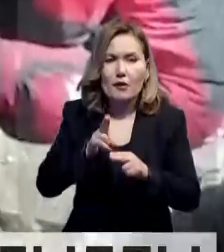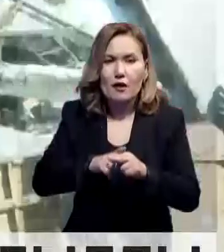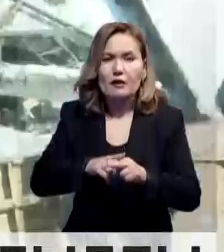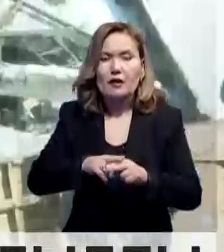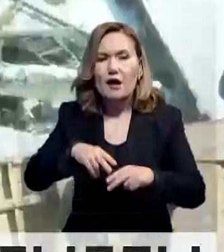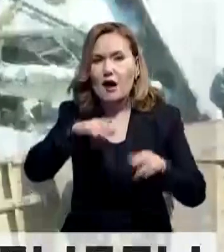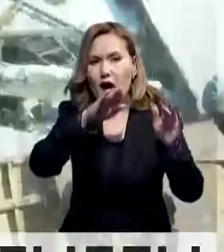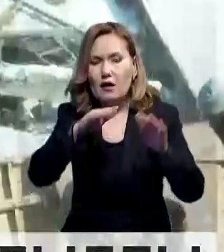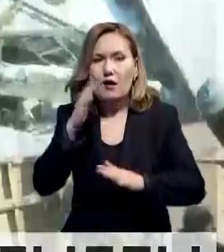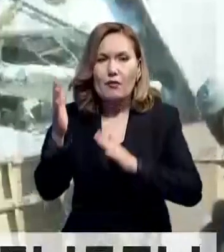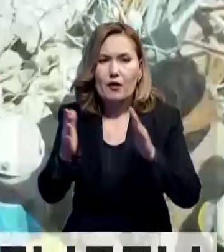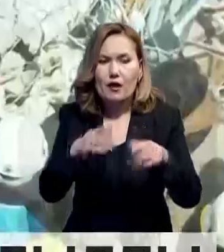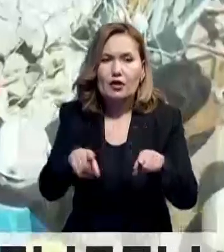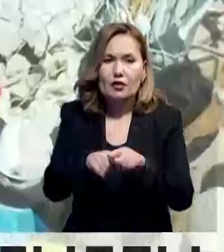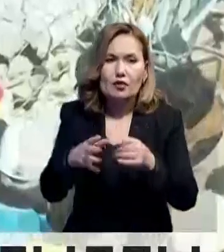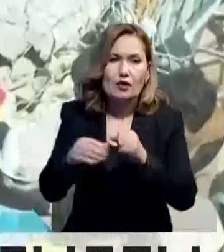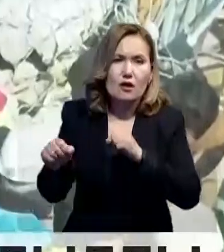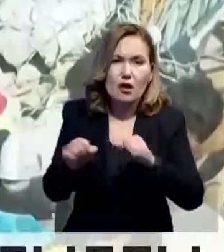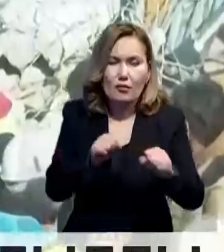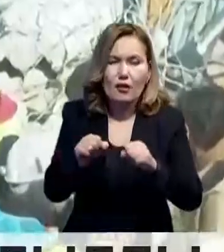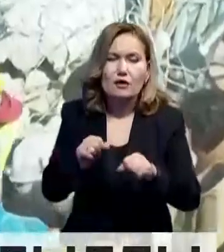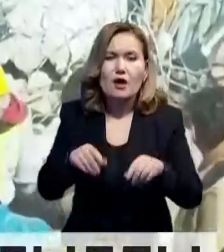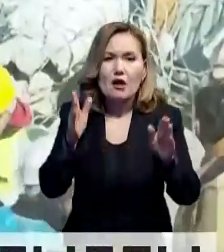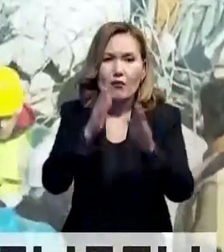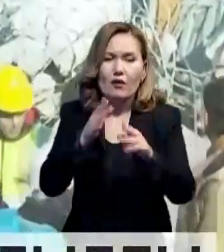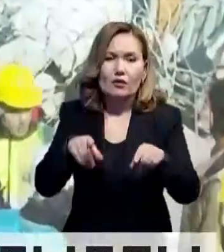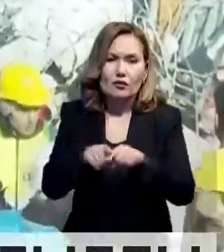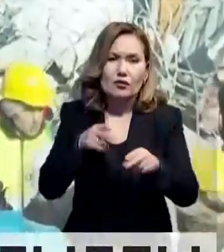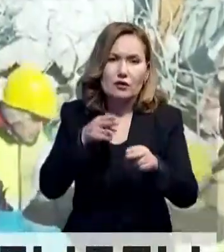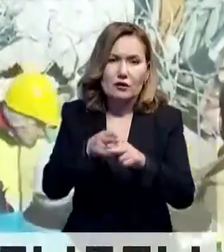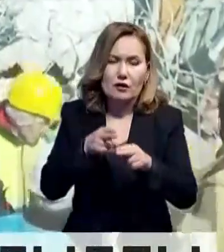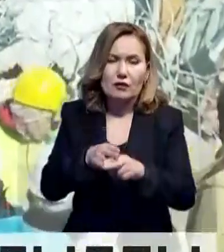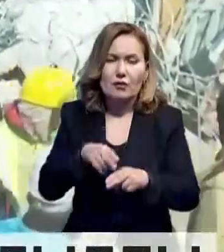қайталанып жатқан жер тербелістері құтқару жұмыстарына кедергі келтіріп жатыр, дейді мамандар.